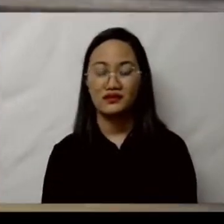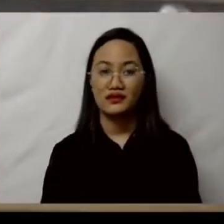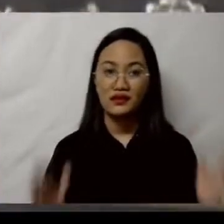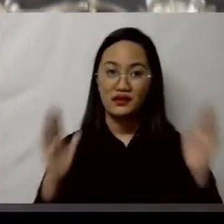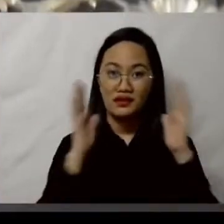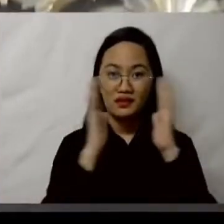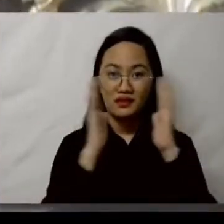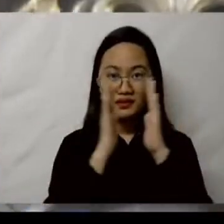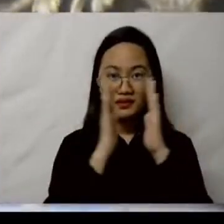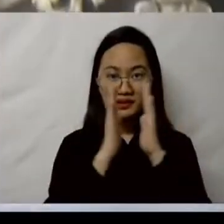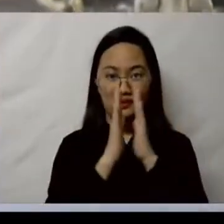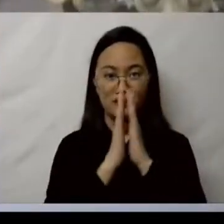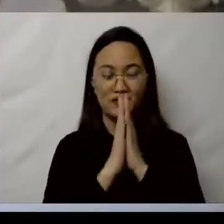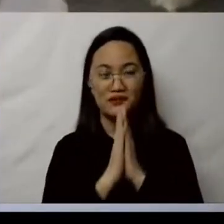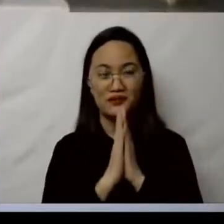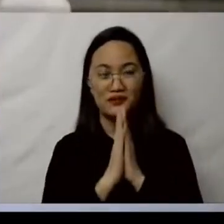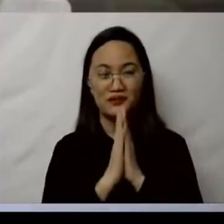Amen,